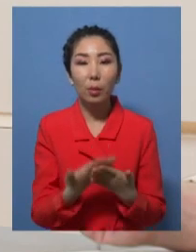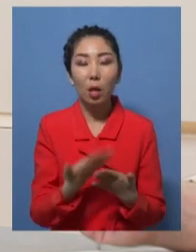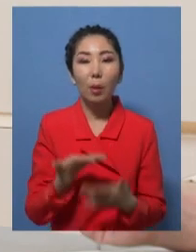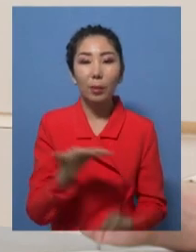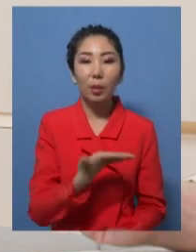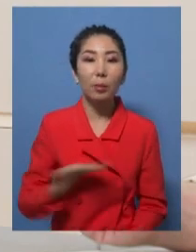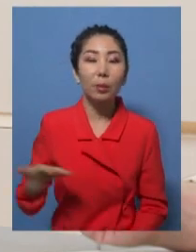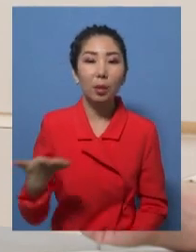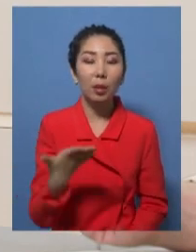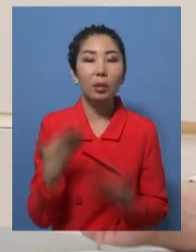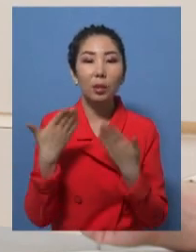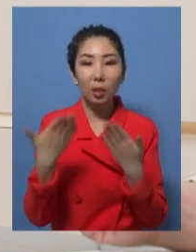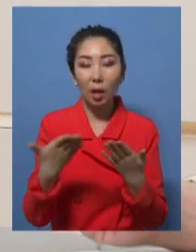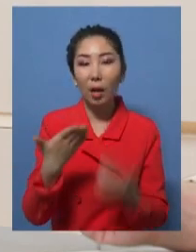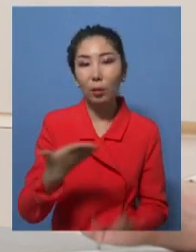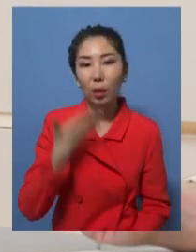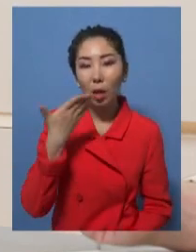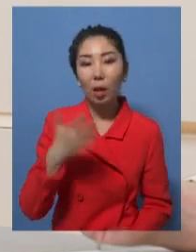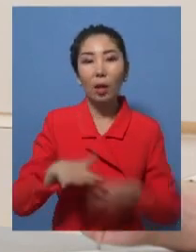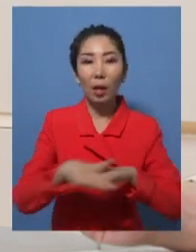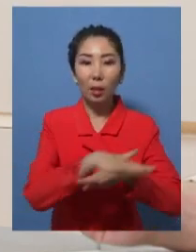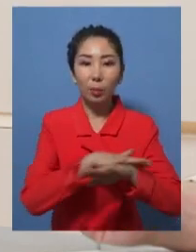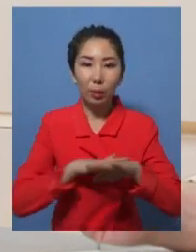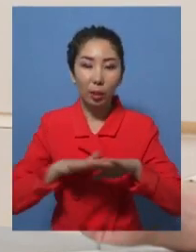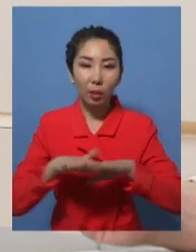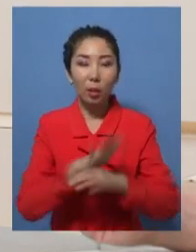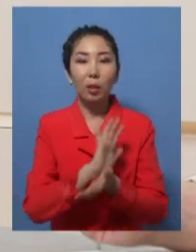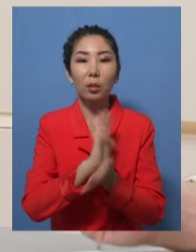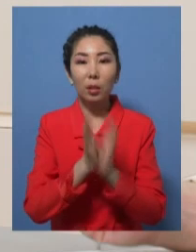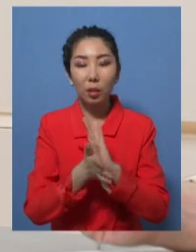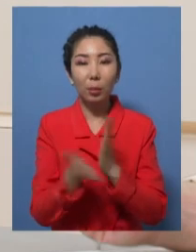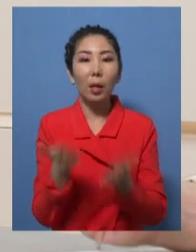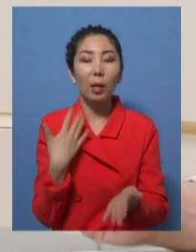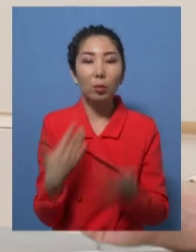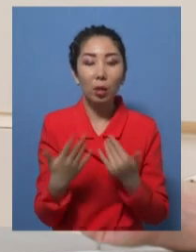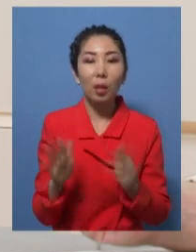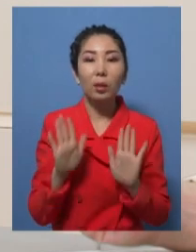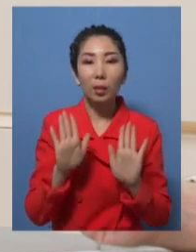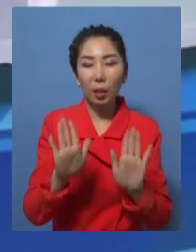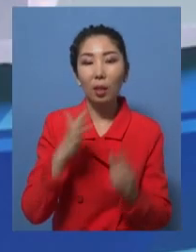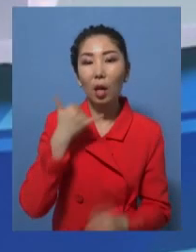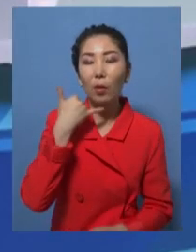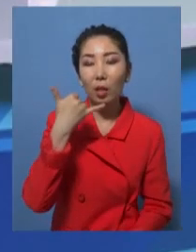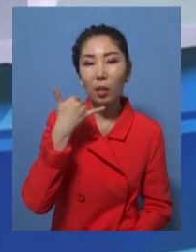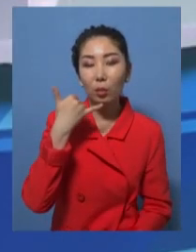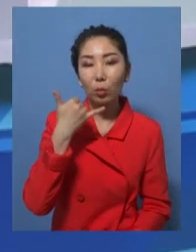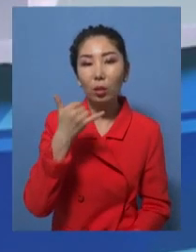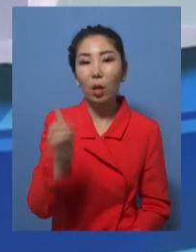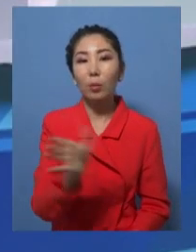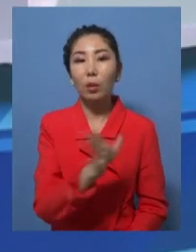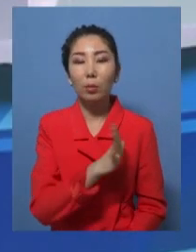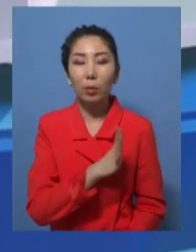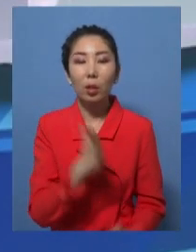біздер, мына сізге айтып кетейін, осы мына халықпен тығыз байланыста болып түсіндіру жұмыстарын жүргізудің арқасында қазір маған тікелей звондайтын болды, тікелей хабарласады.